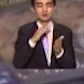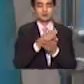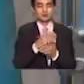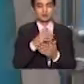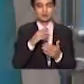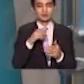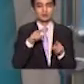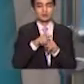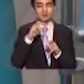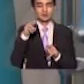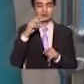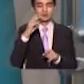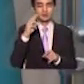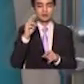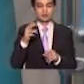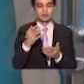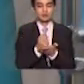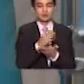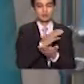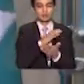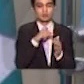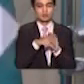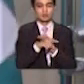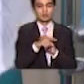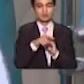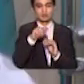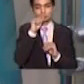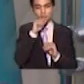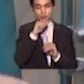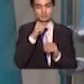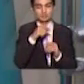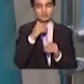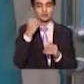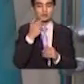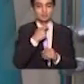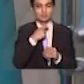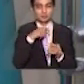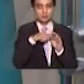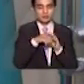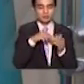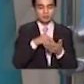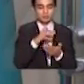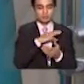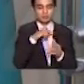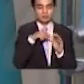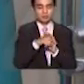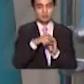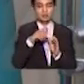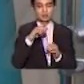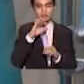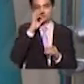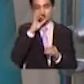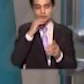табылған. Оның ішінде шошқа ДНК-сы құс өнімдерінен табылды. Ол Омский бекон өндірісі Руслан